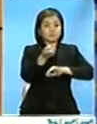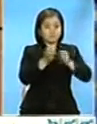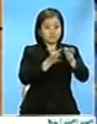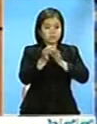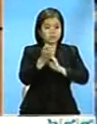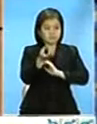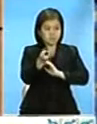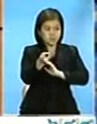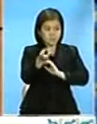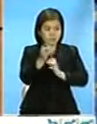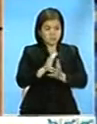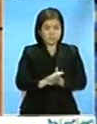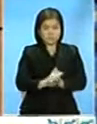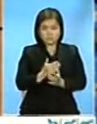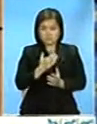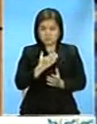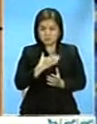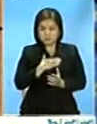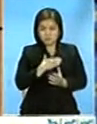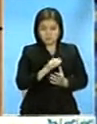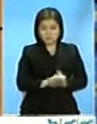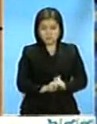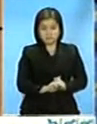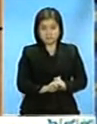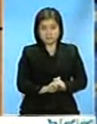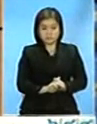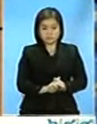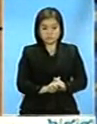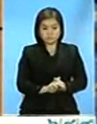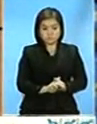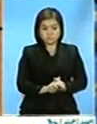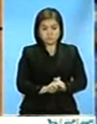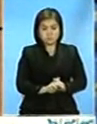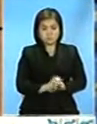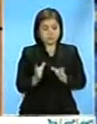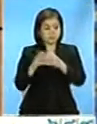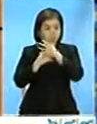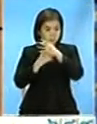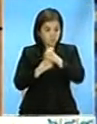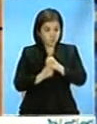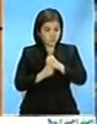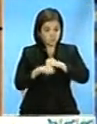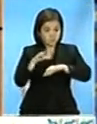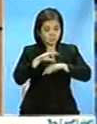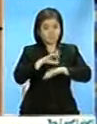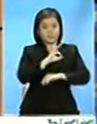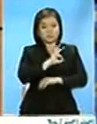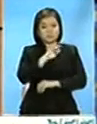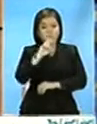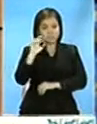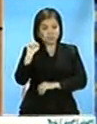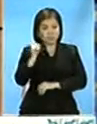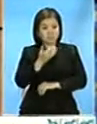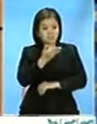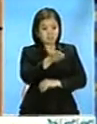กราบเรียนท่านประธานที่เคารพกับผมนายจุริศลักษณวิสิทธิ์สมาชิกสภาผู้แทนราษฎรบัญชีรายชื่อประชาธิปัตย์ในฐานะสมาชิกรัฐสภาผมใคร่ข